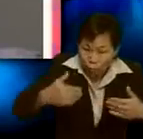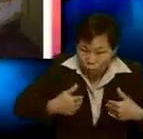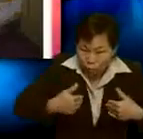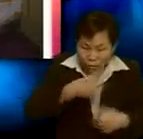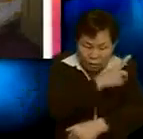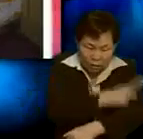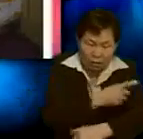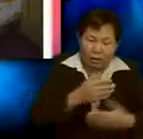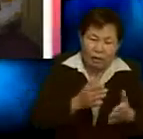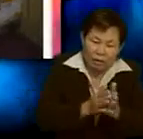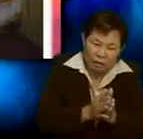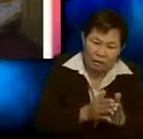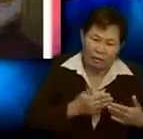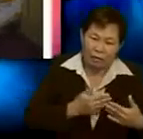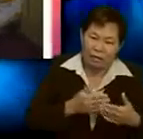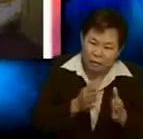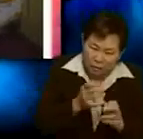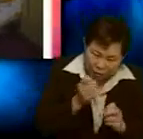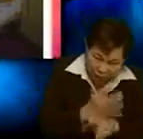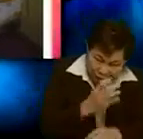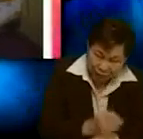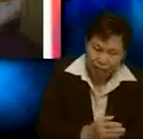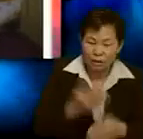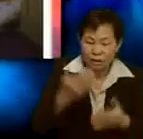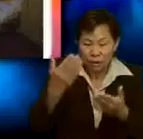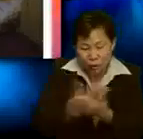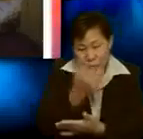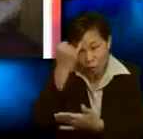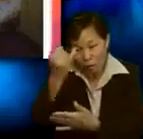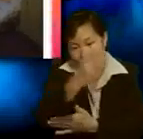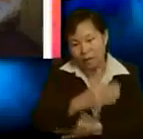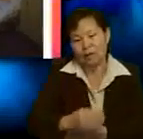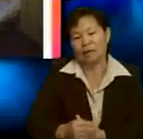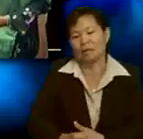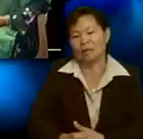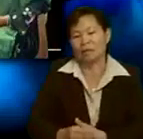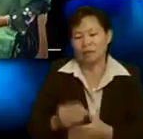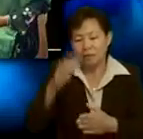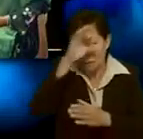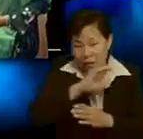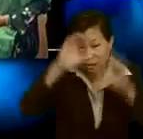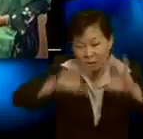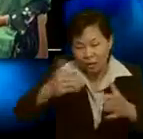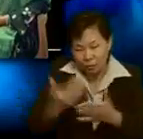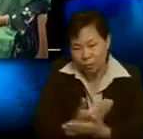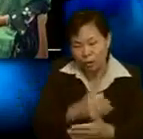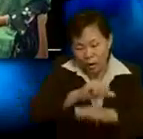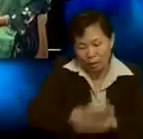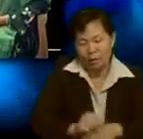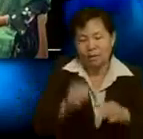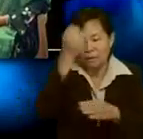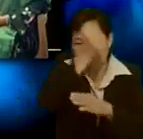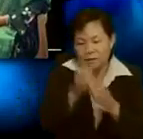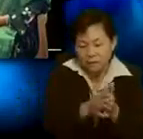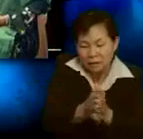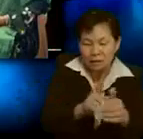mempunyai daya inisiatif, inovatif dan kreatif dalam mencari cara yang baru. Amalkanlah sikap kerajinan